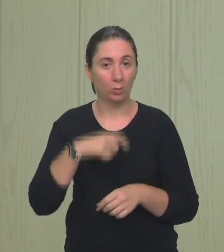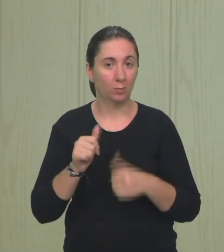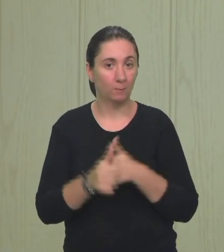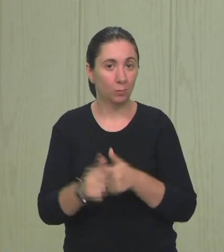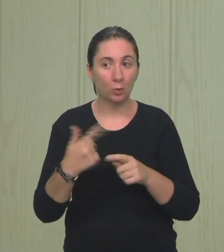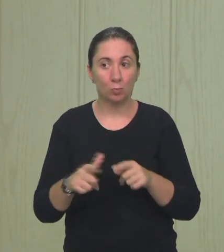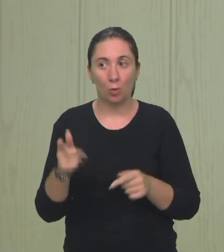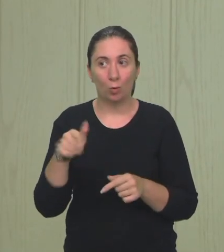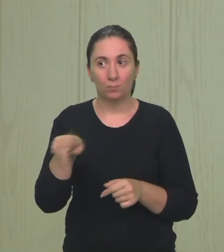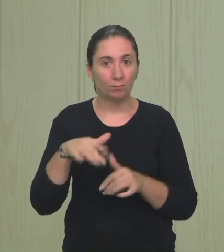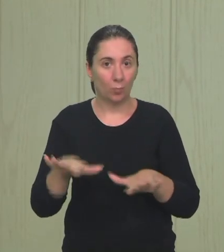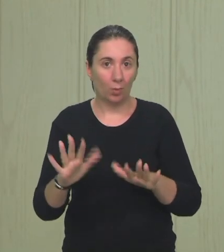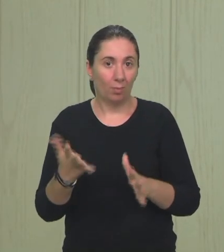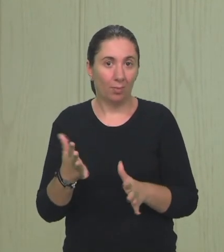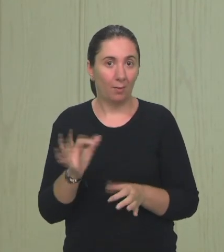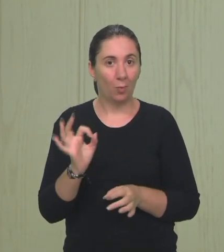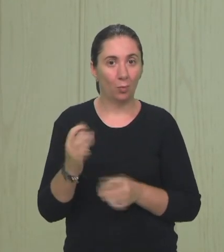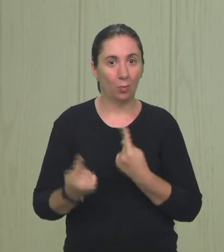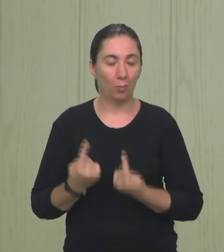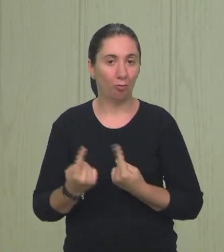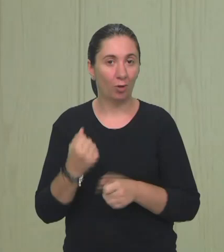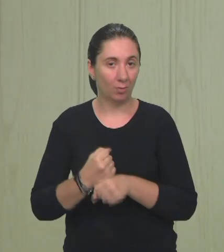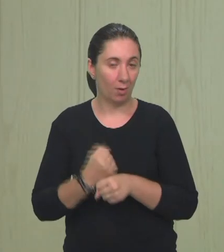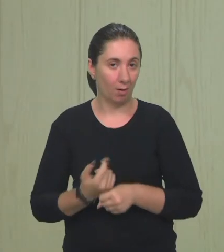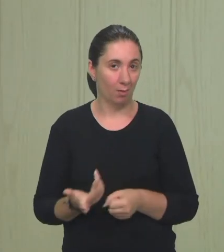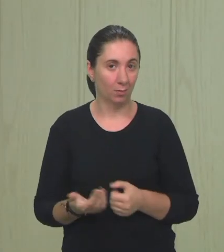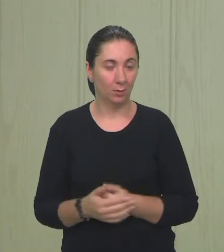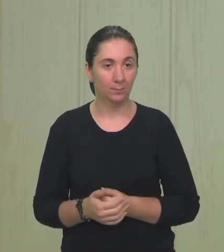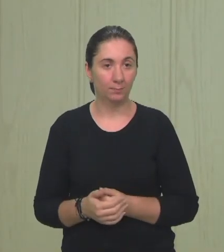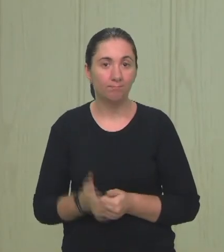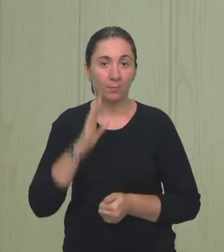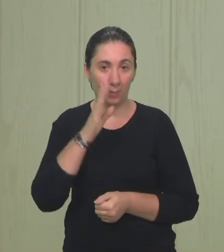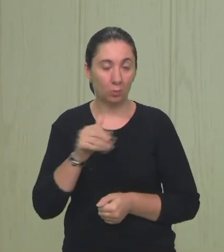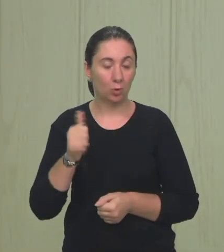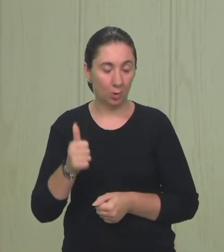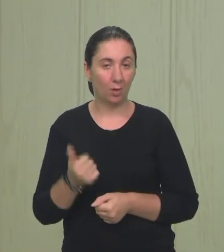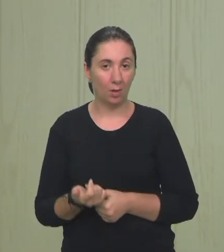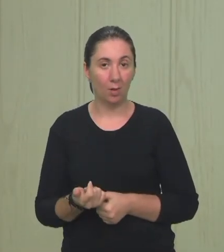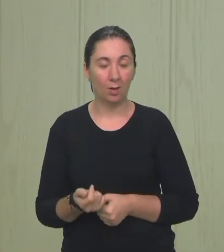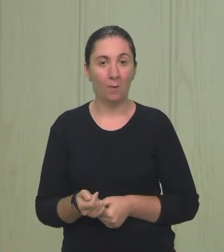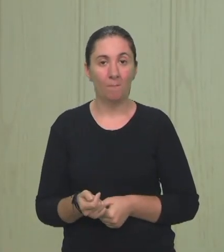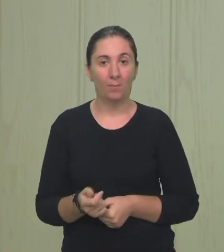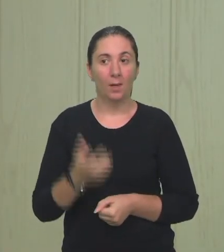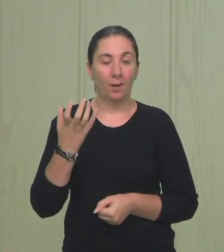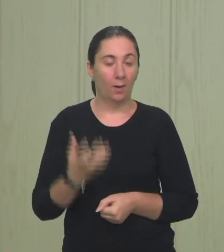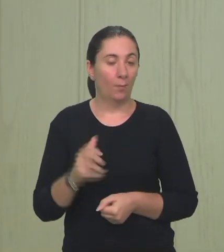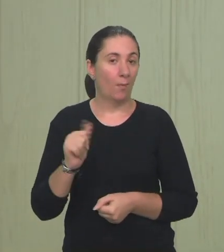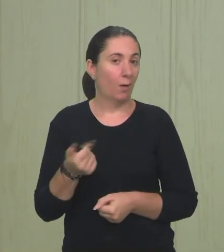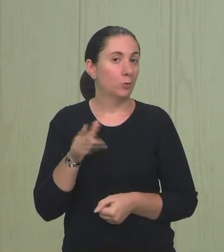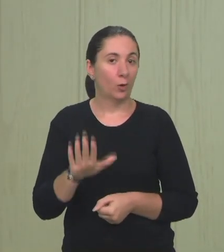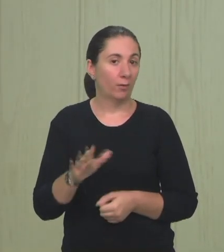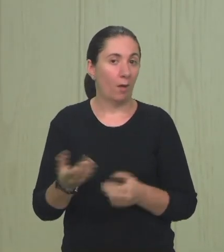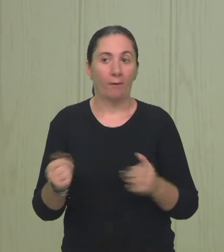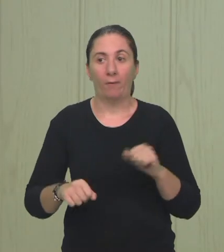nemaju nekakve baš dobre uvjete rada, nažalost? Pa nažalost da, plaća je takva kakva